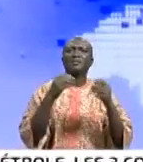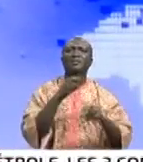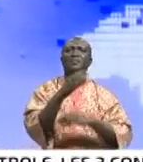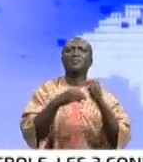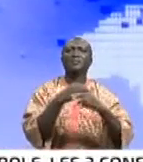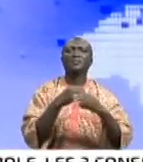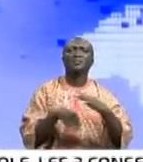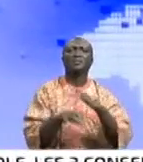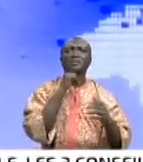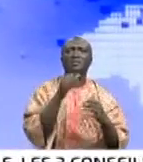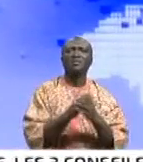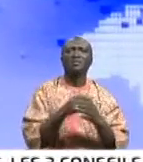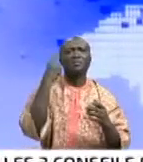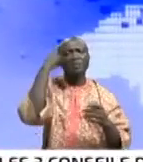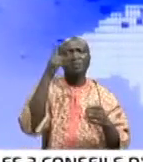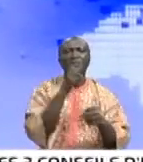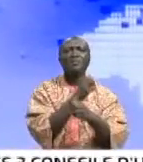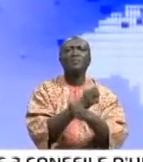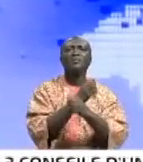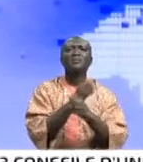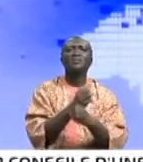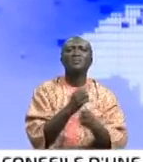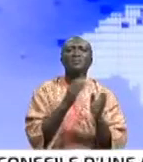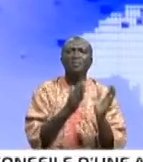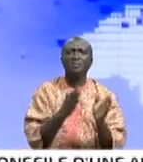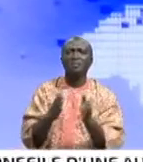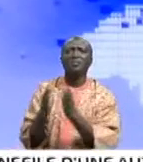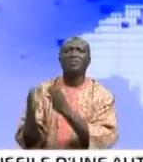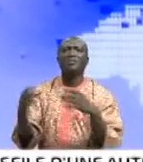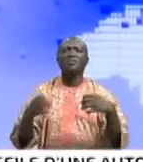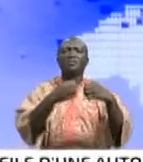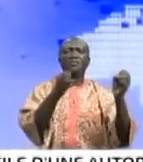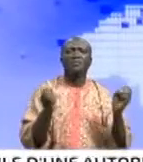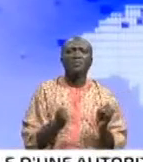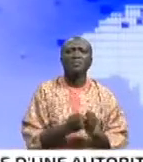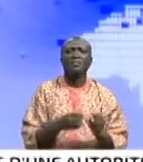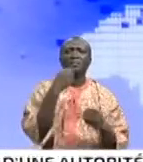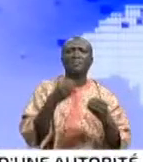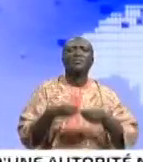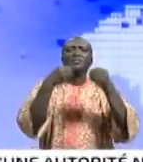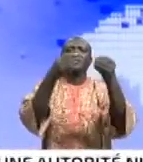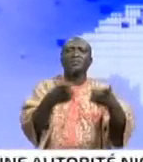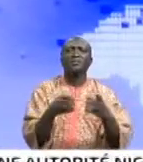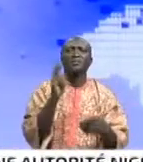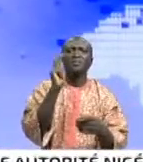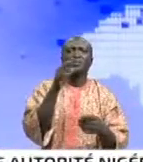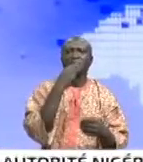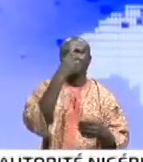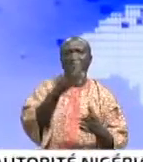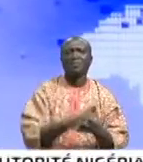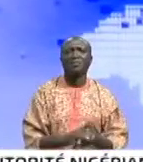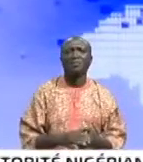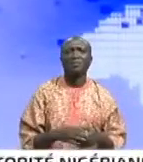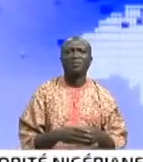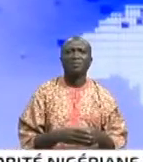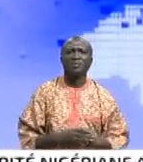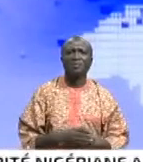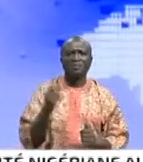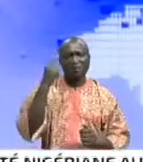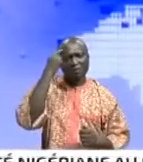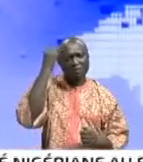président de la Fédération sénégalaise de football donne son point de vue justement sur cette décision d'aller au 6 et voici maître